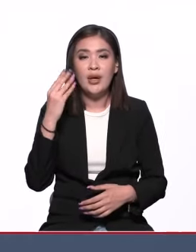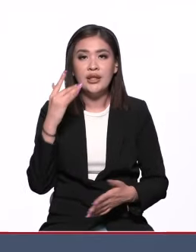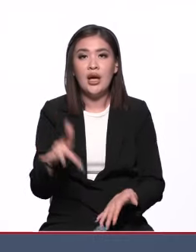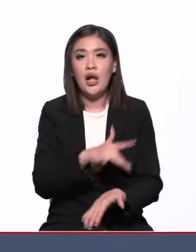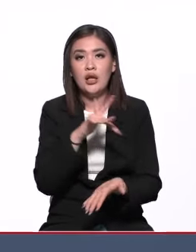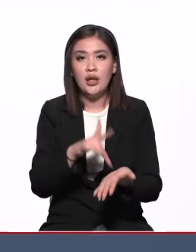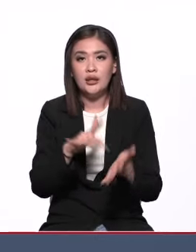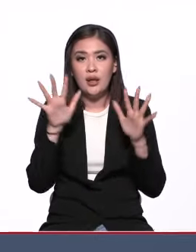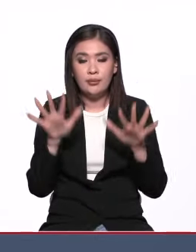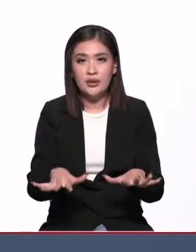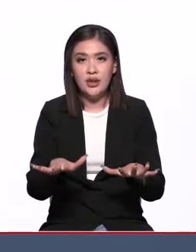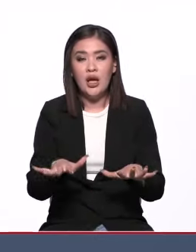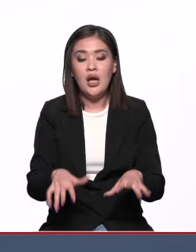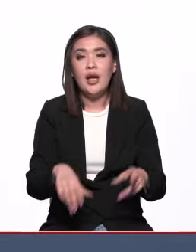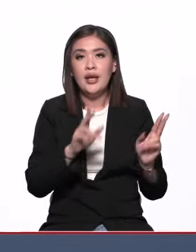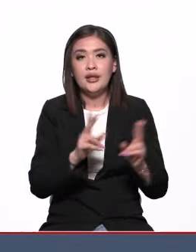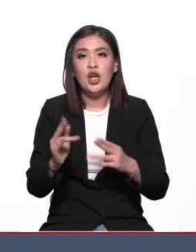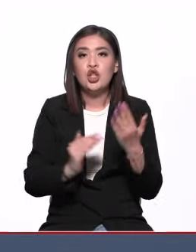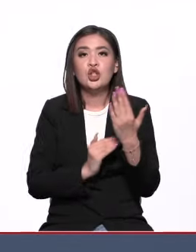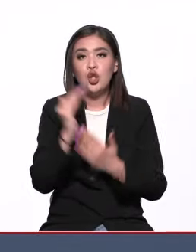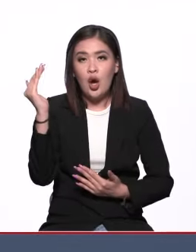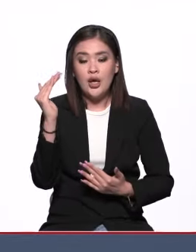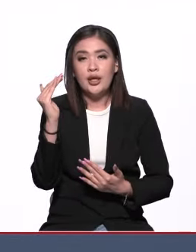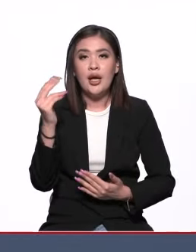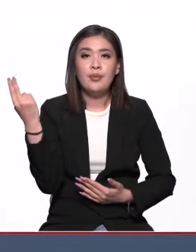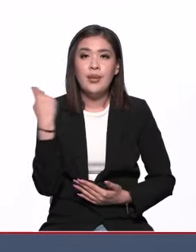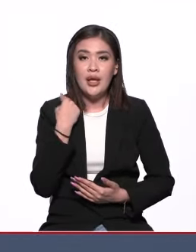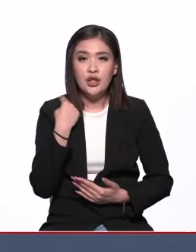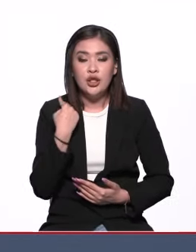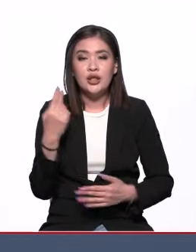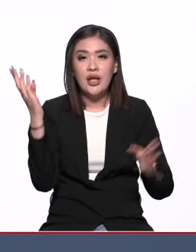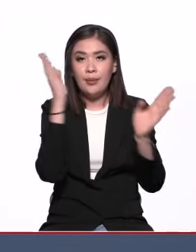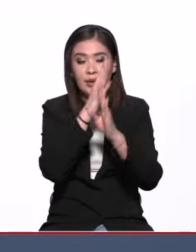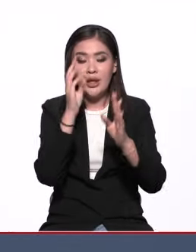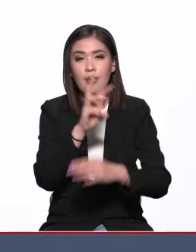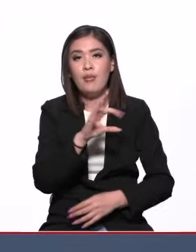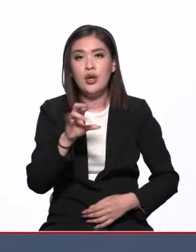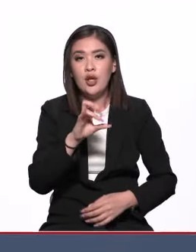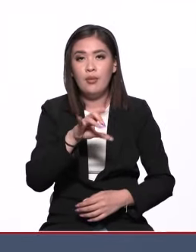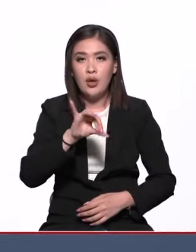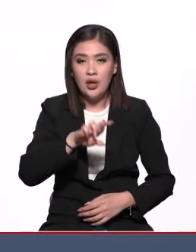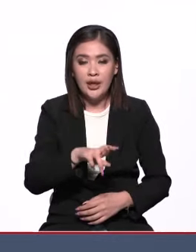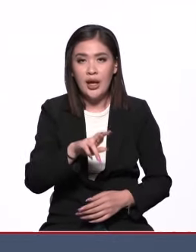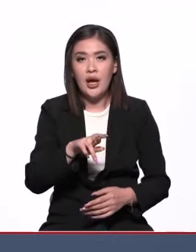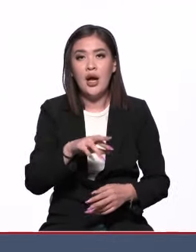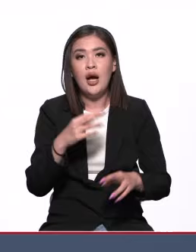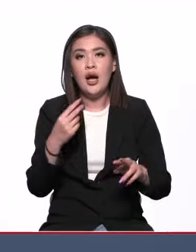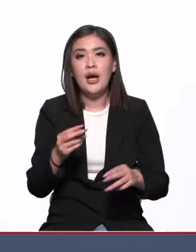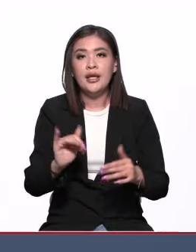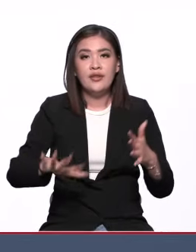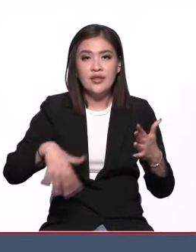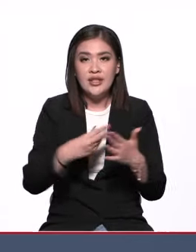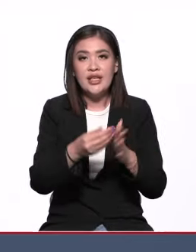қалаларында орын алған. Бұл ретте жоғары дебиторлық берешек табиғи монополиялар субъектілері тарапынан